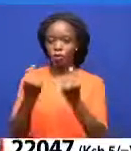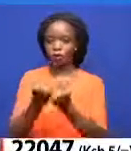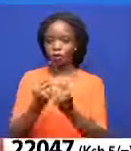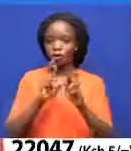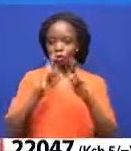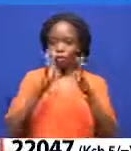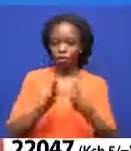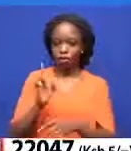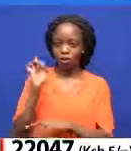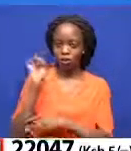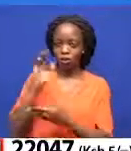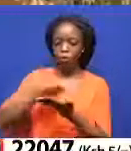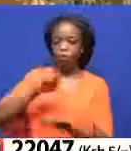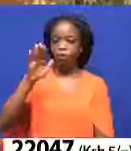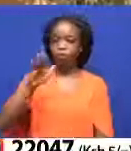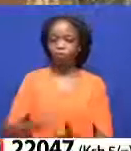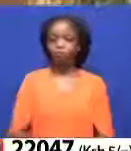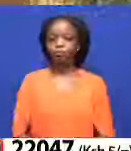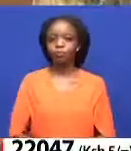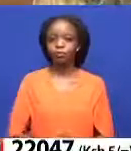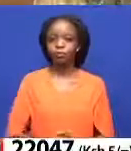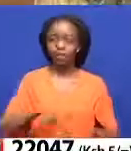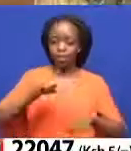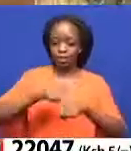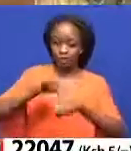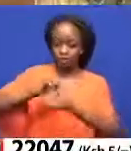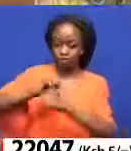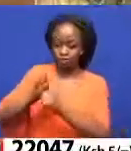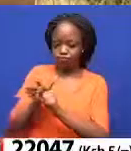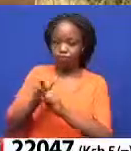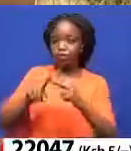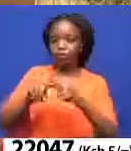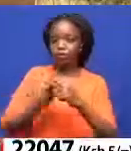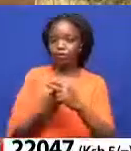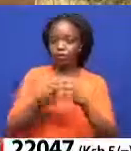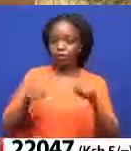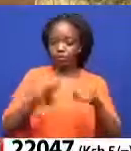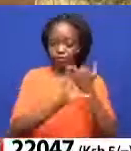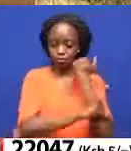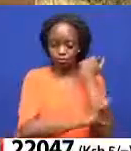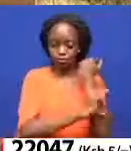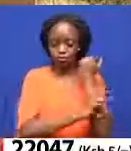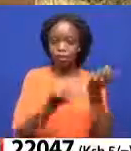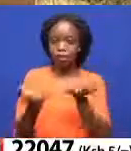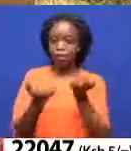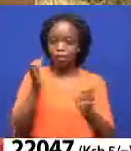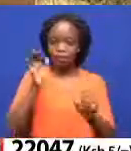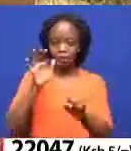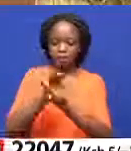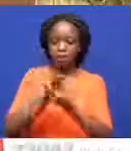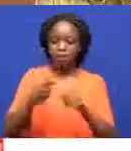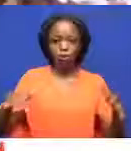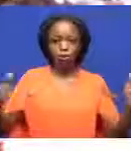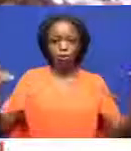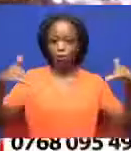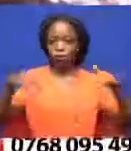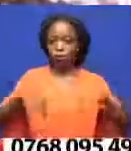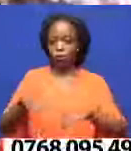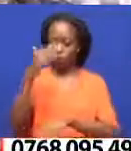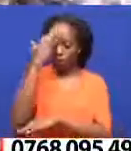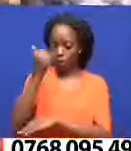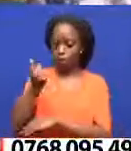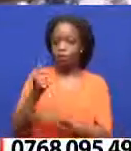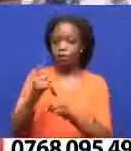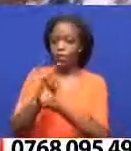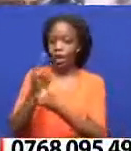na taarifa hiyo kwa kina. Tangu janga la COVID-19 kulipotiwa hapa nchini, biashara nyingi zimeendelea kusambaratika, huku baadhi ya